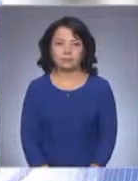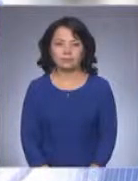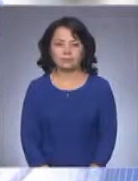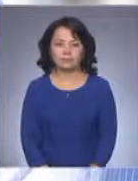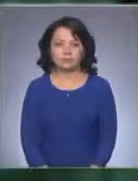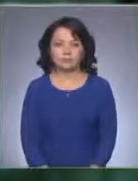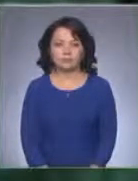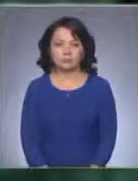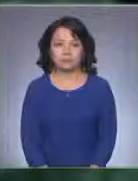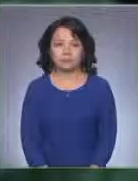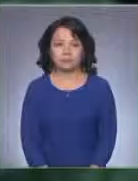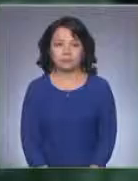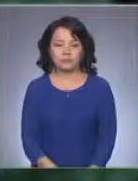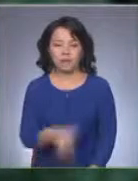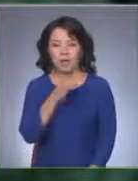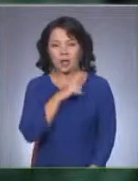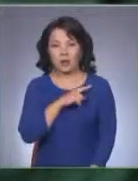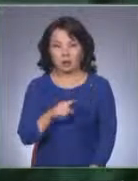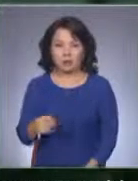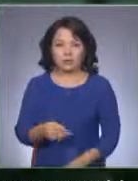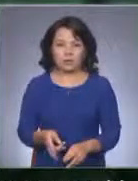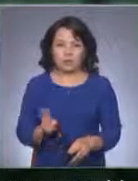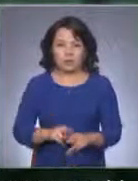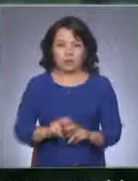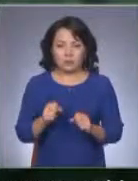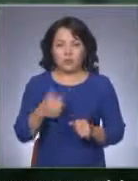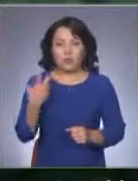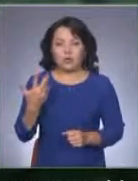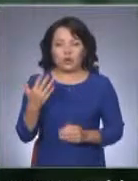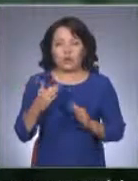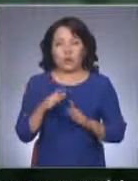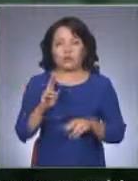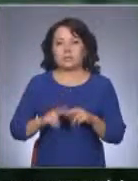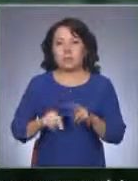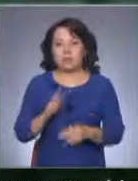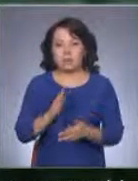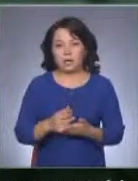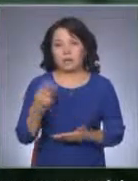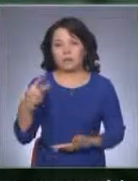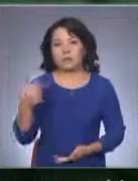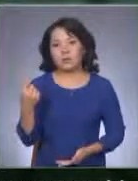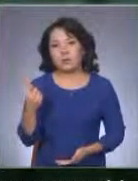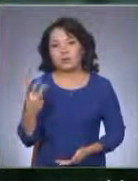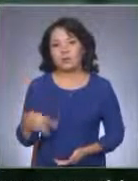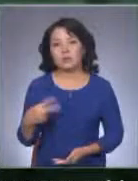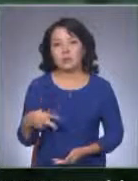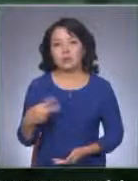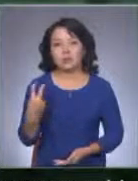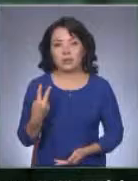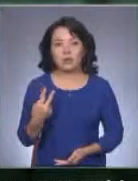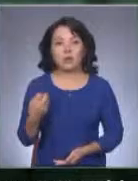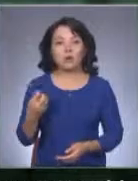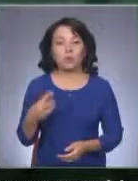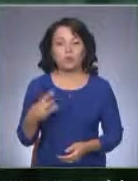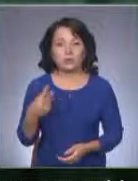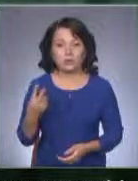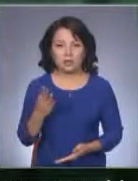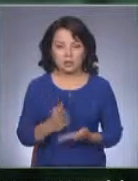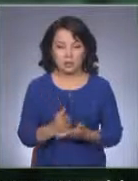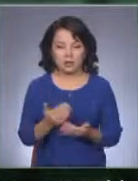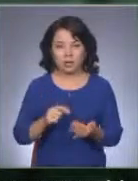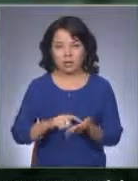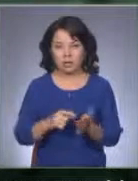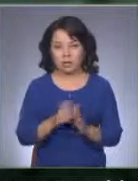Енді қазіргі уақытта осы Зачаганск кенттік округінде 3 үй салынып жатыр. 21-ші, 22-ші, 32-ші бітті. Соған